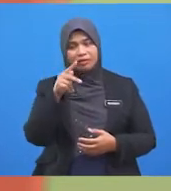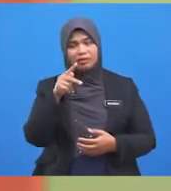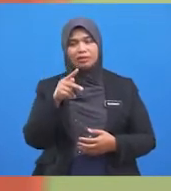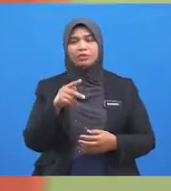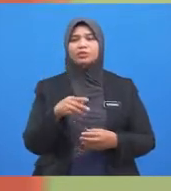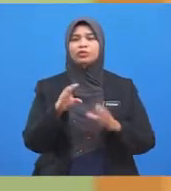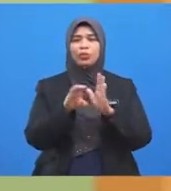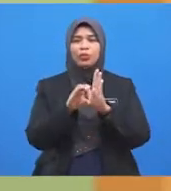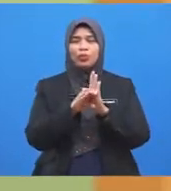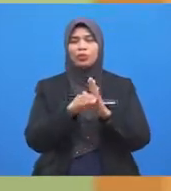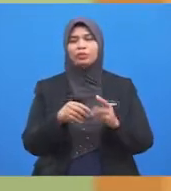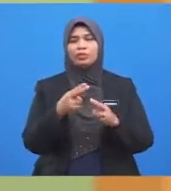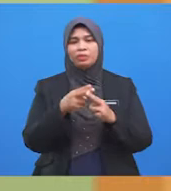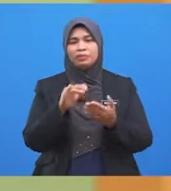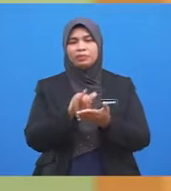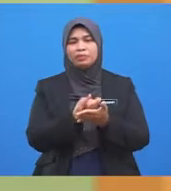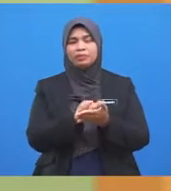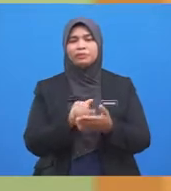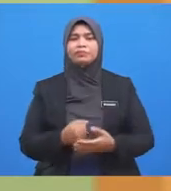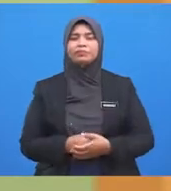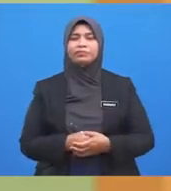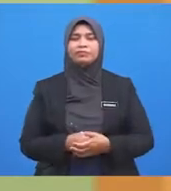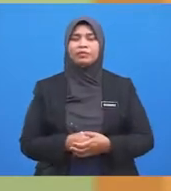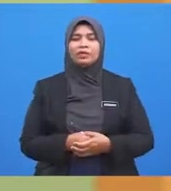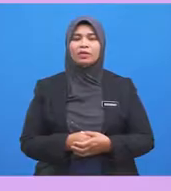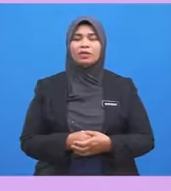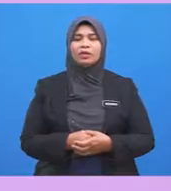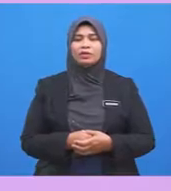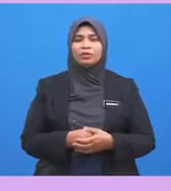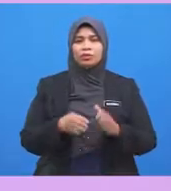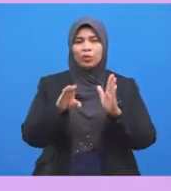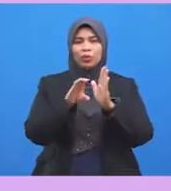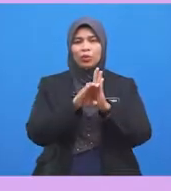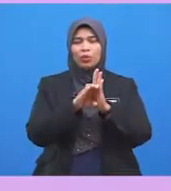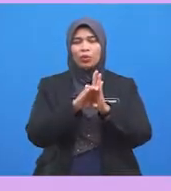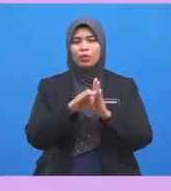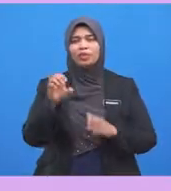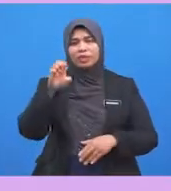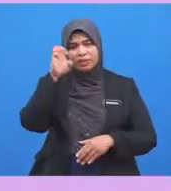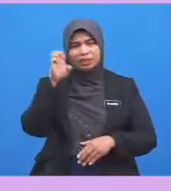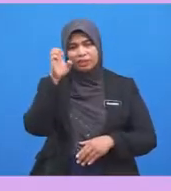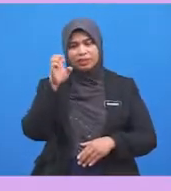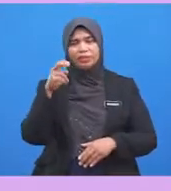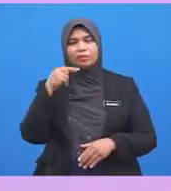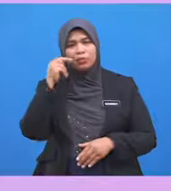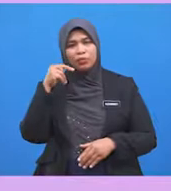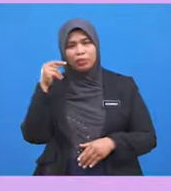gelaran kehormat? Ya, cikgu. Contohnya, Encik,